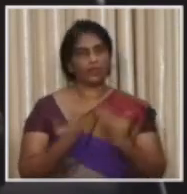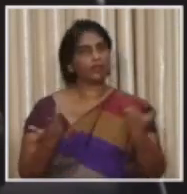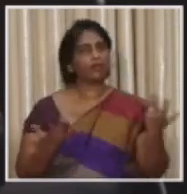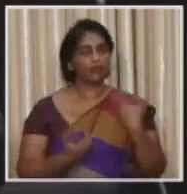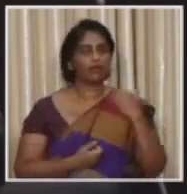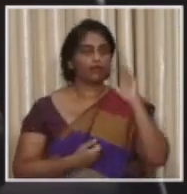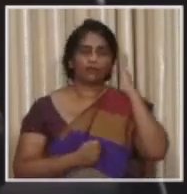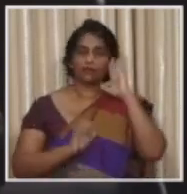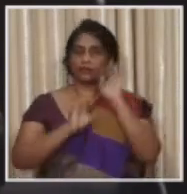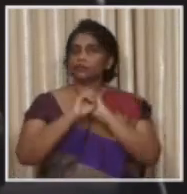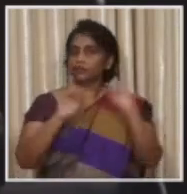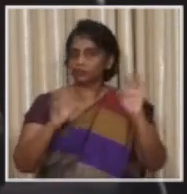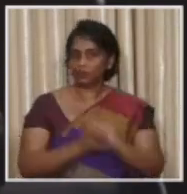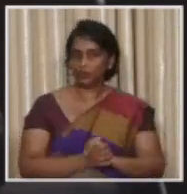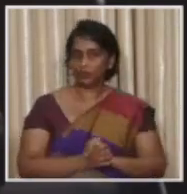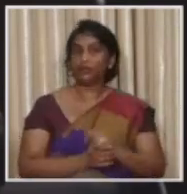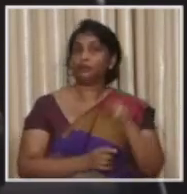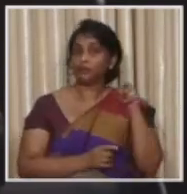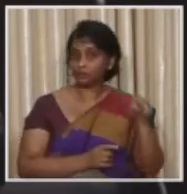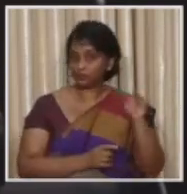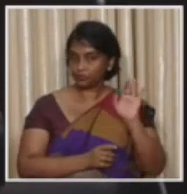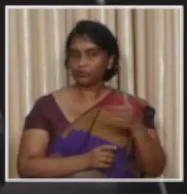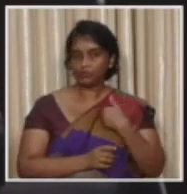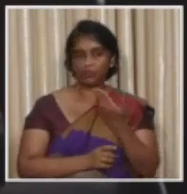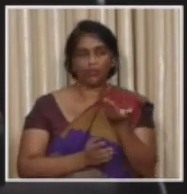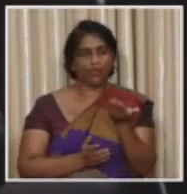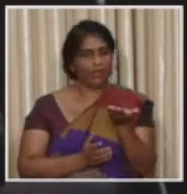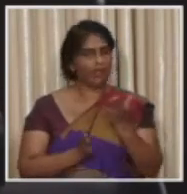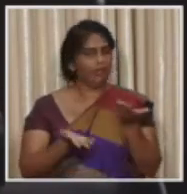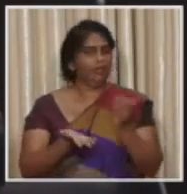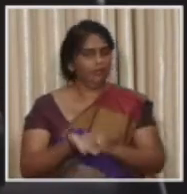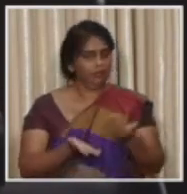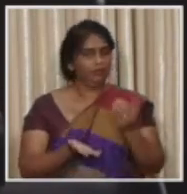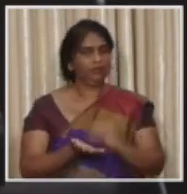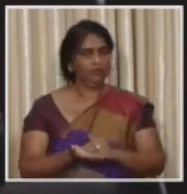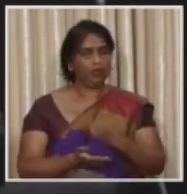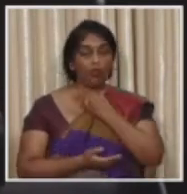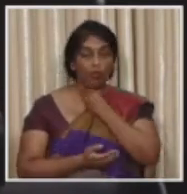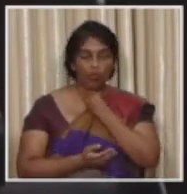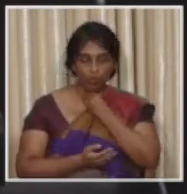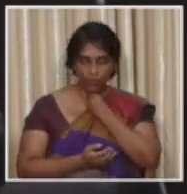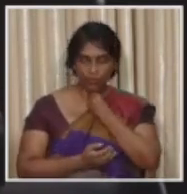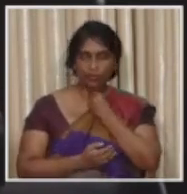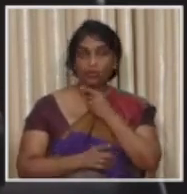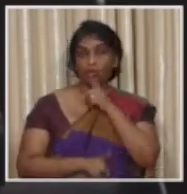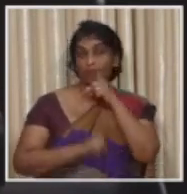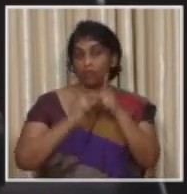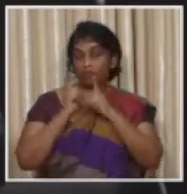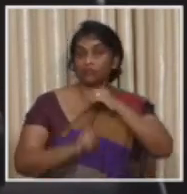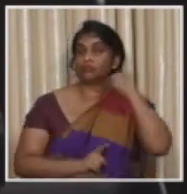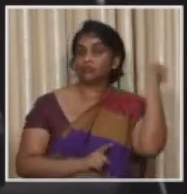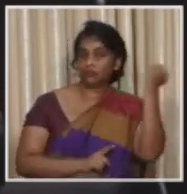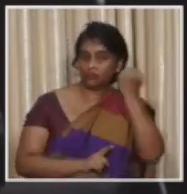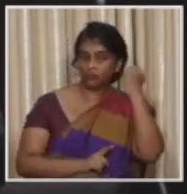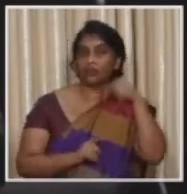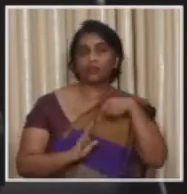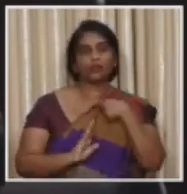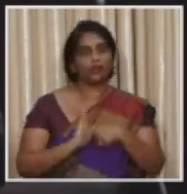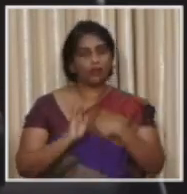විශේෂ පණිවිඩයක් හැටියට දෙන්න ඕන. එහෙනම් අපි ඉල්ලනවා නැවත නැවතත් බොරුවට කතා පවත්තලා